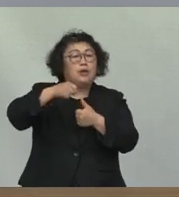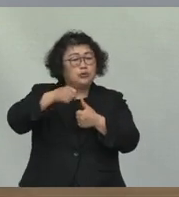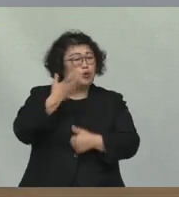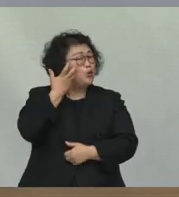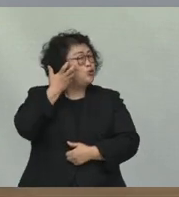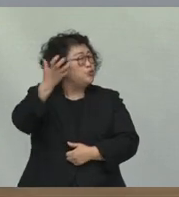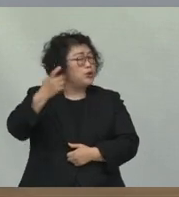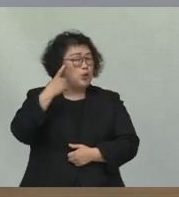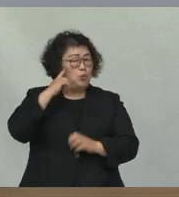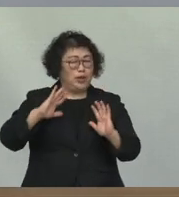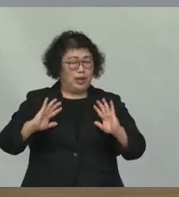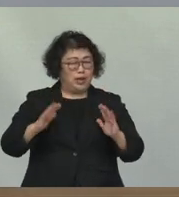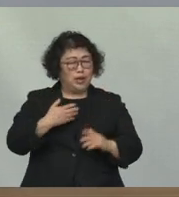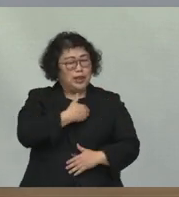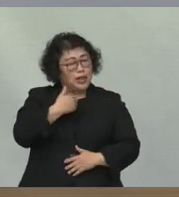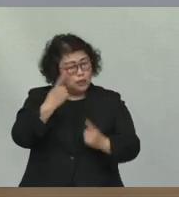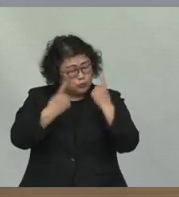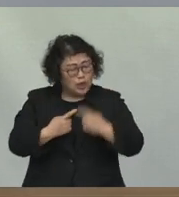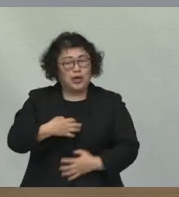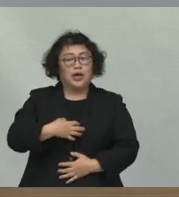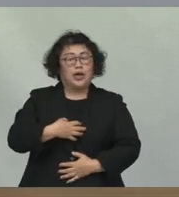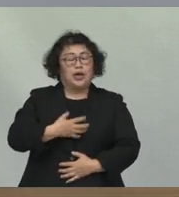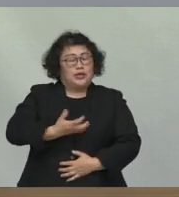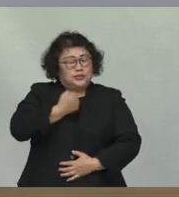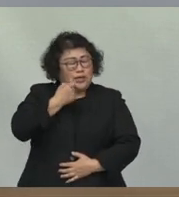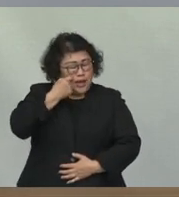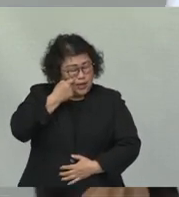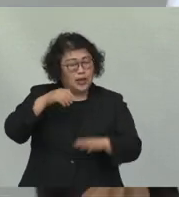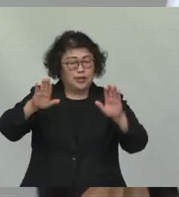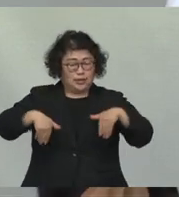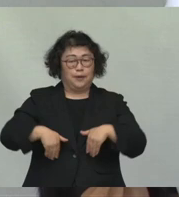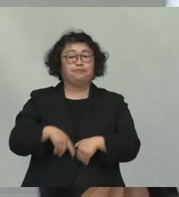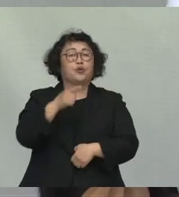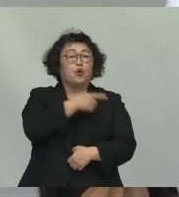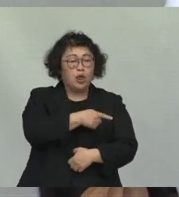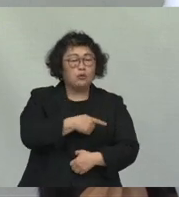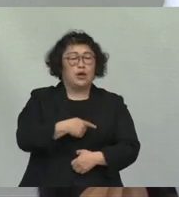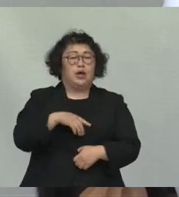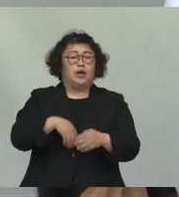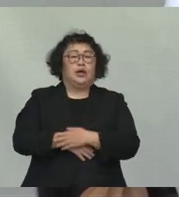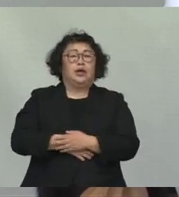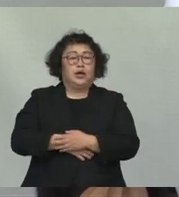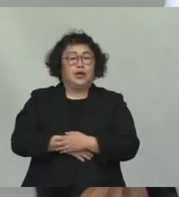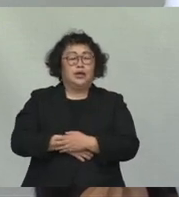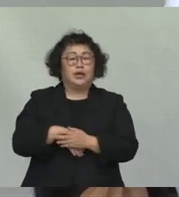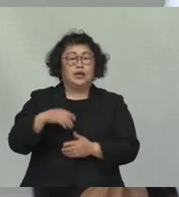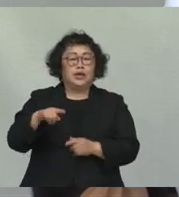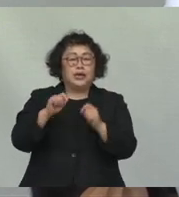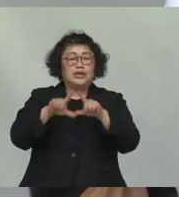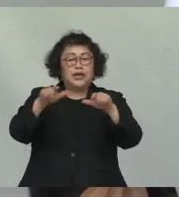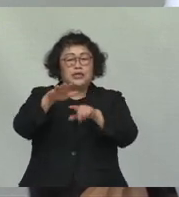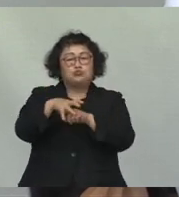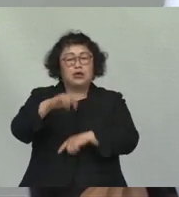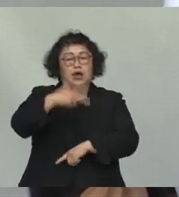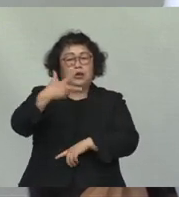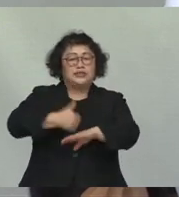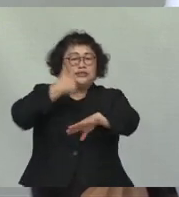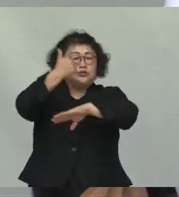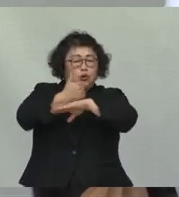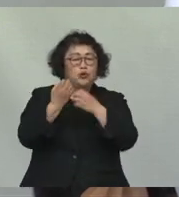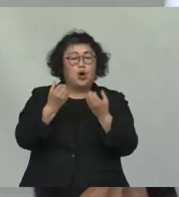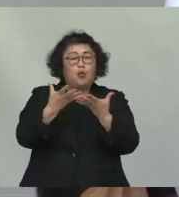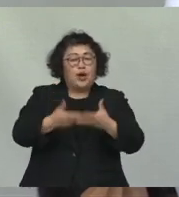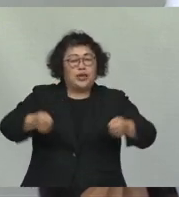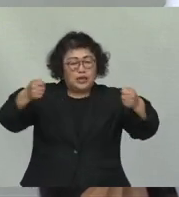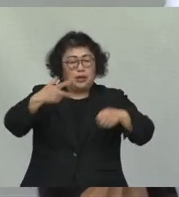夢にも思っておりませんでした。これもひとえに東村山市長の渡